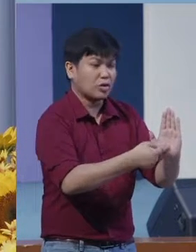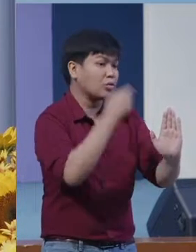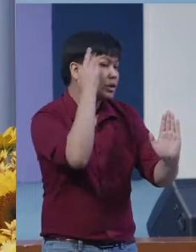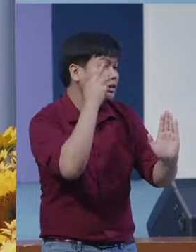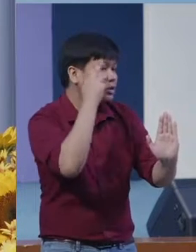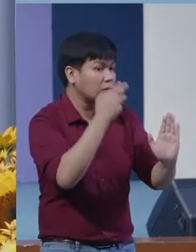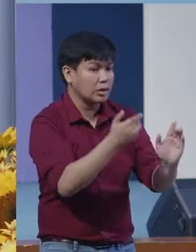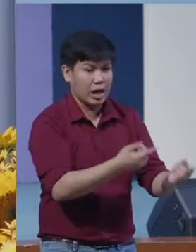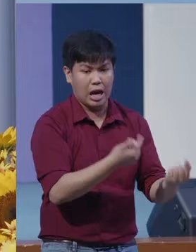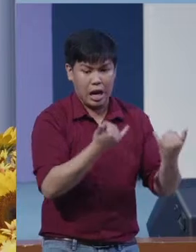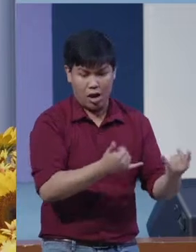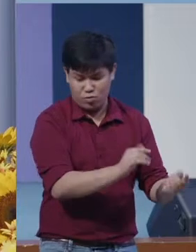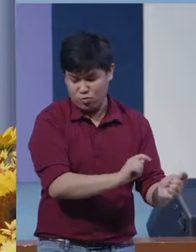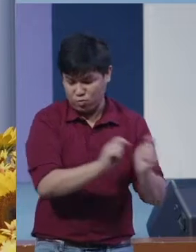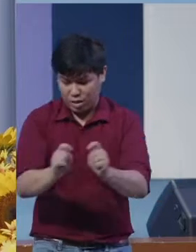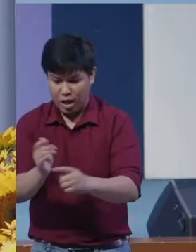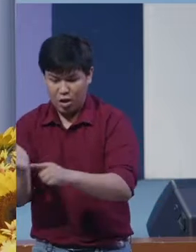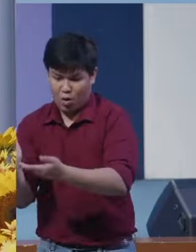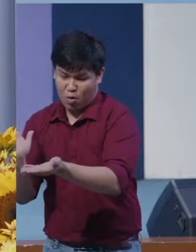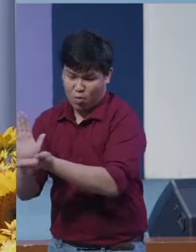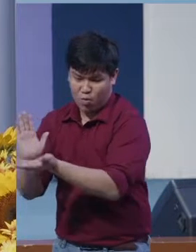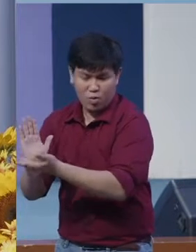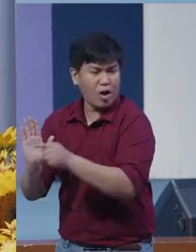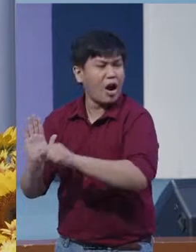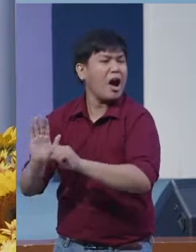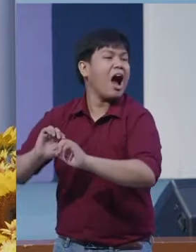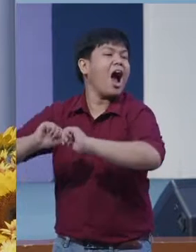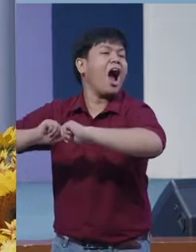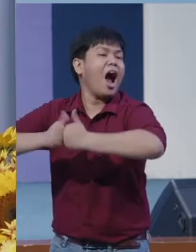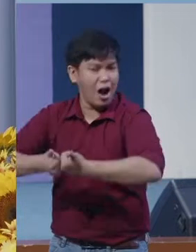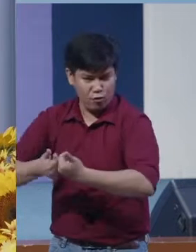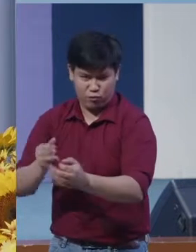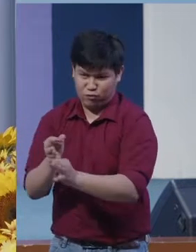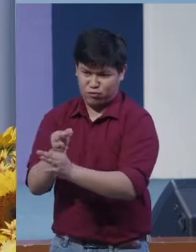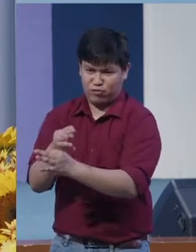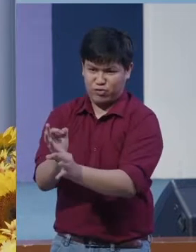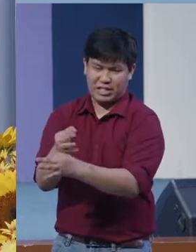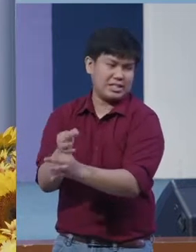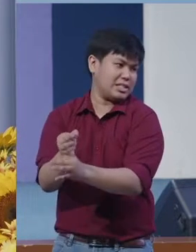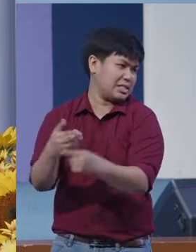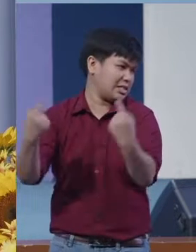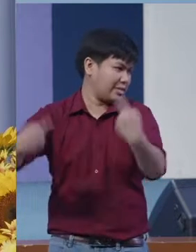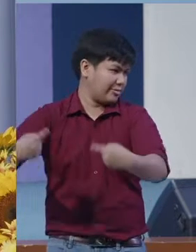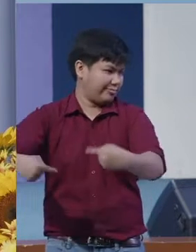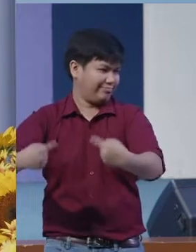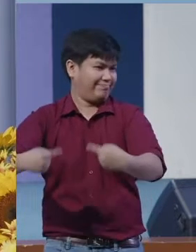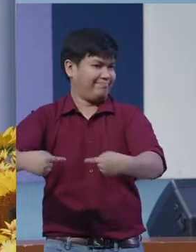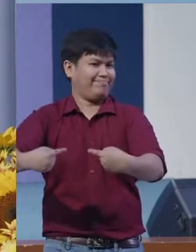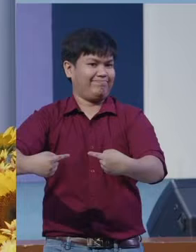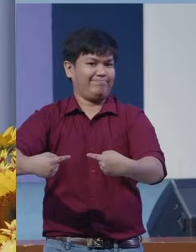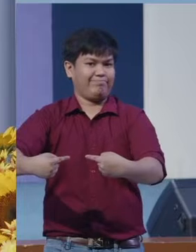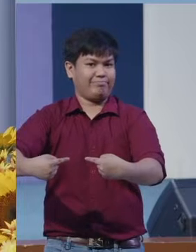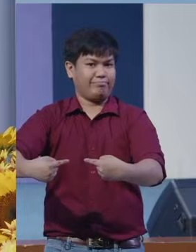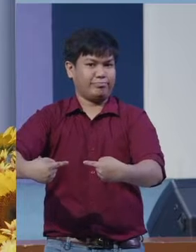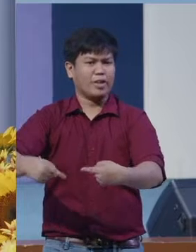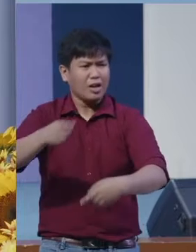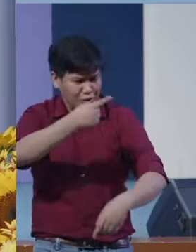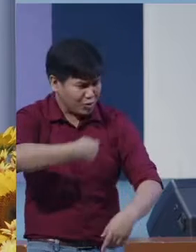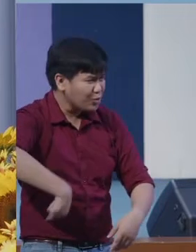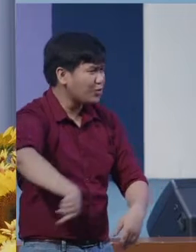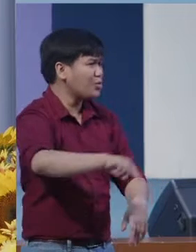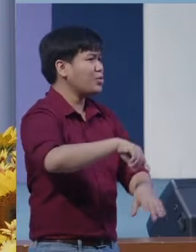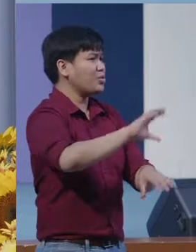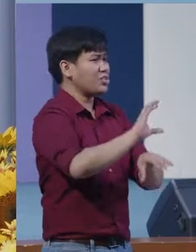cure, sabi niya, verses 6 to 12. So makikita natin doon na ang lunas sa pag-aaway sa loob ng